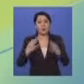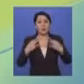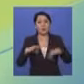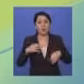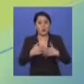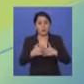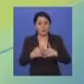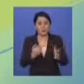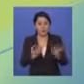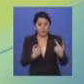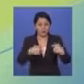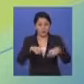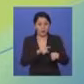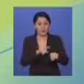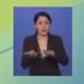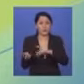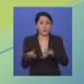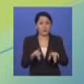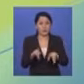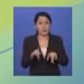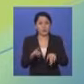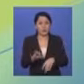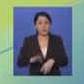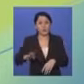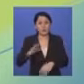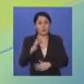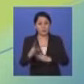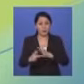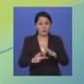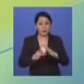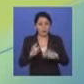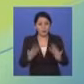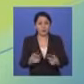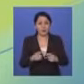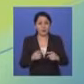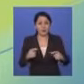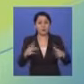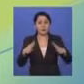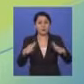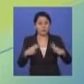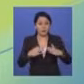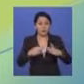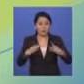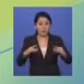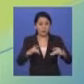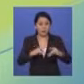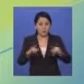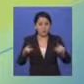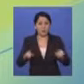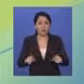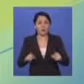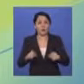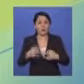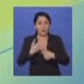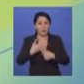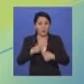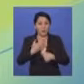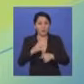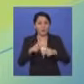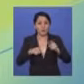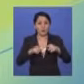күні қарсаңында ұйымдастырылған шара челленджге айналды. Облыс орталығының тұрғындары көпқабатты үйлердің балкондарына мемлекеттік туды іліп